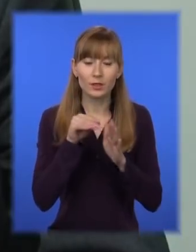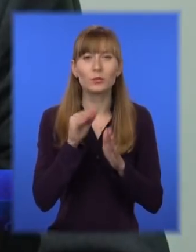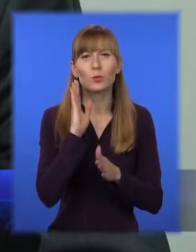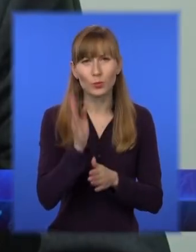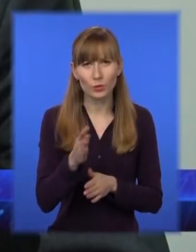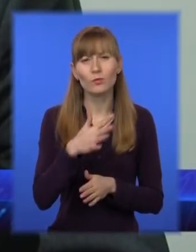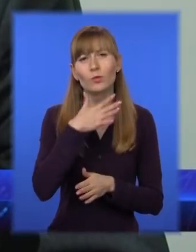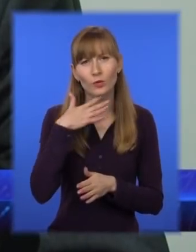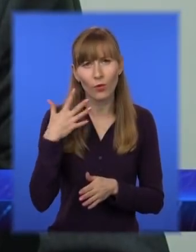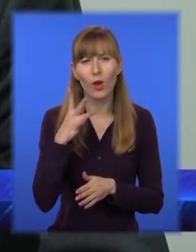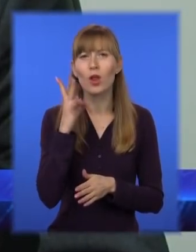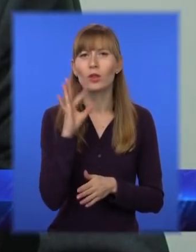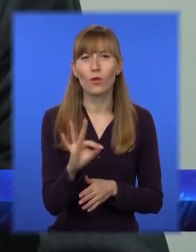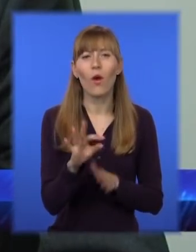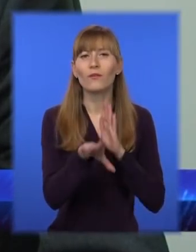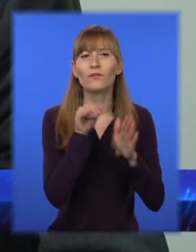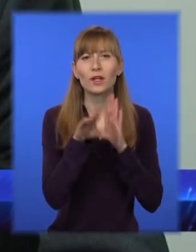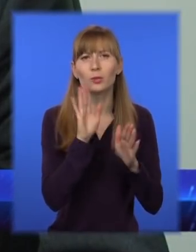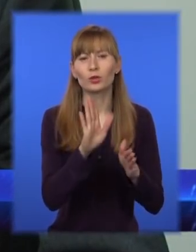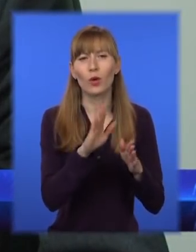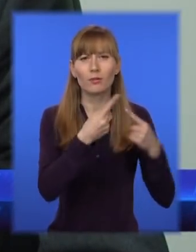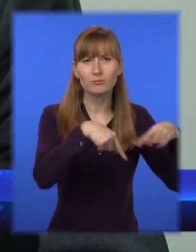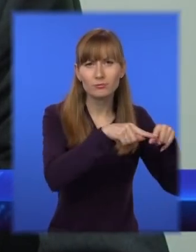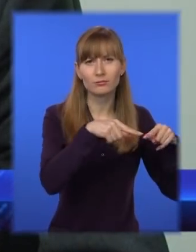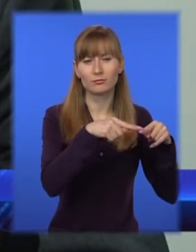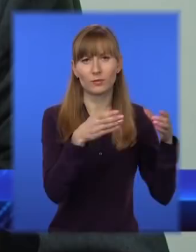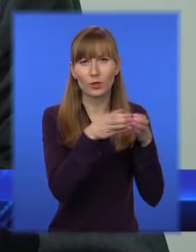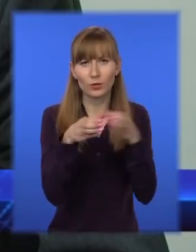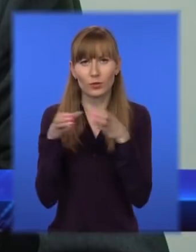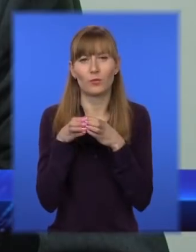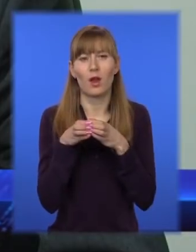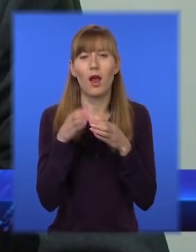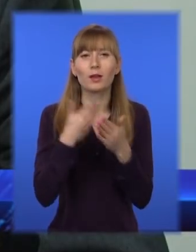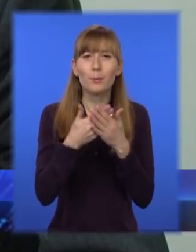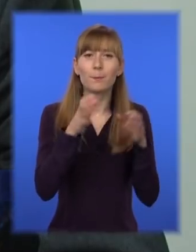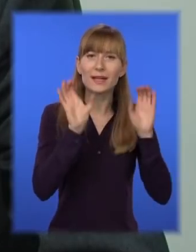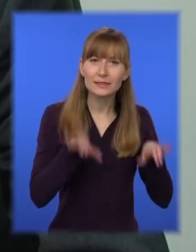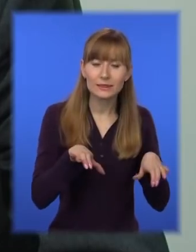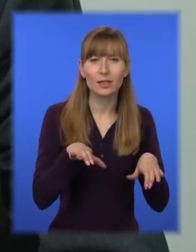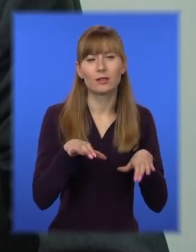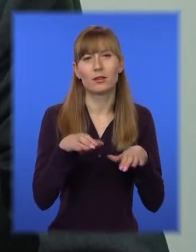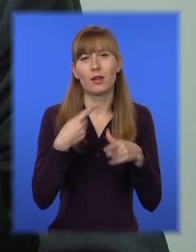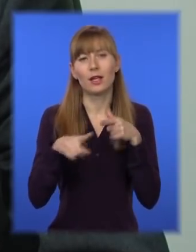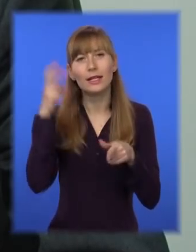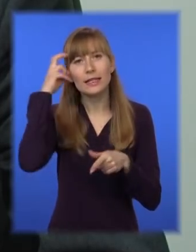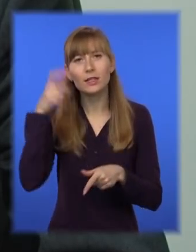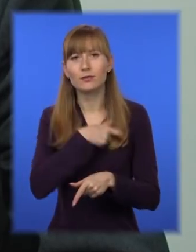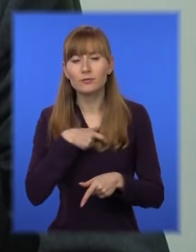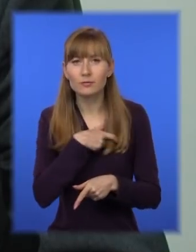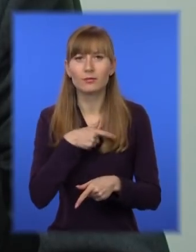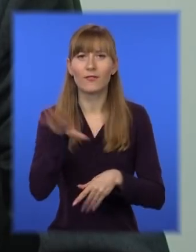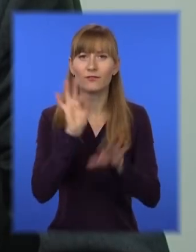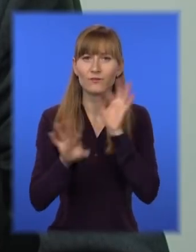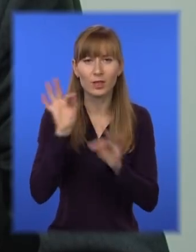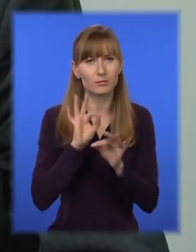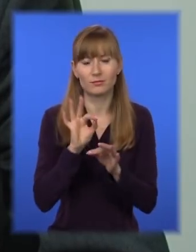Вибори будуть, їх буде багато, але це будуть вибори об'єднаних територіальних громад. Очікувати дострокових парламентських чи президентських виборів сьогодні, я